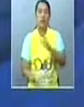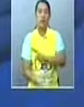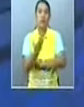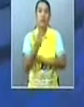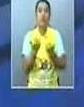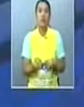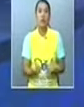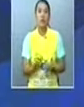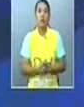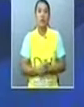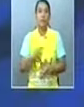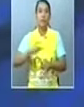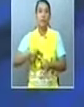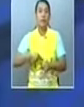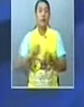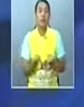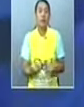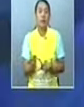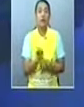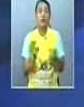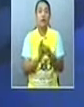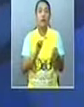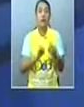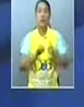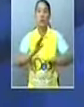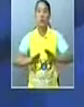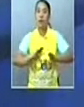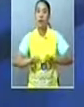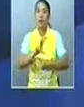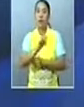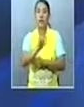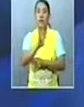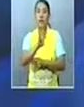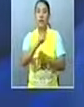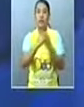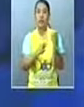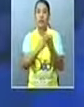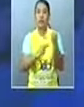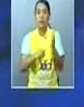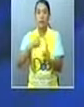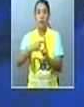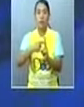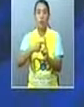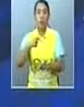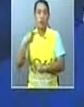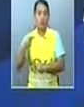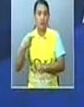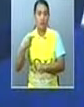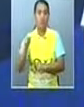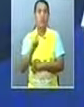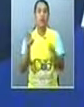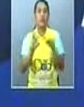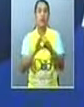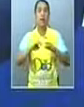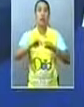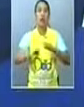ทิศทางของราคาน้ำมันดิบนั้นเคลื่อนไหวอยู่ในกรอบสักประมาณ37เหรียญเนี่ยนะคะบวกลบยังถือว่าเป็นระดับที่ต่ำที่สุดในรอบ